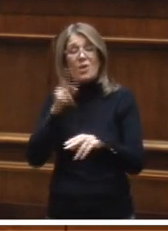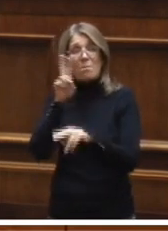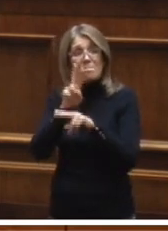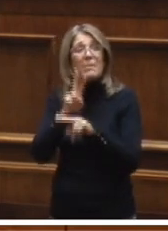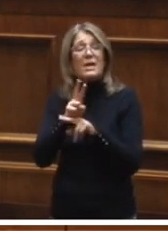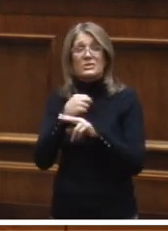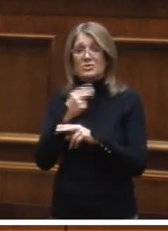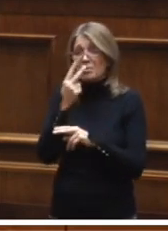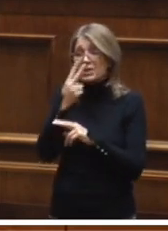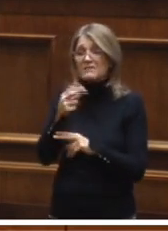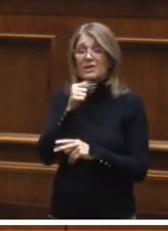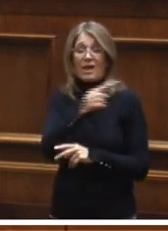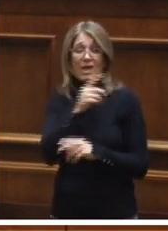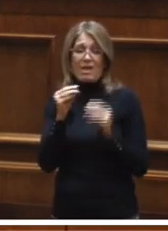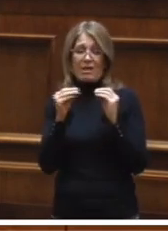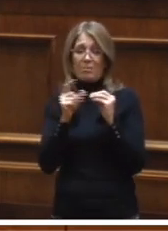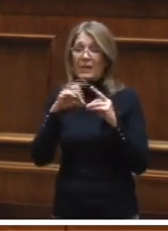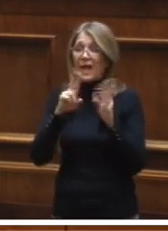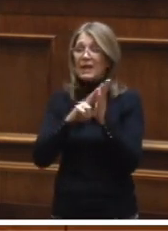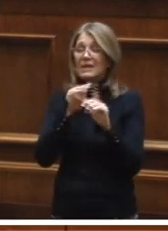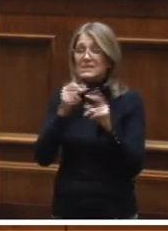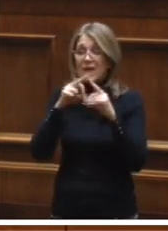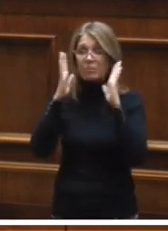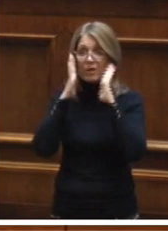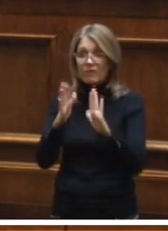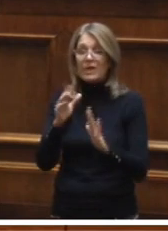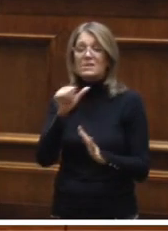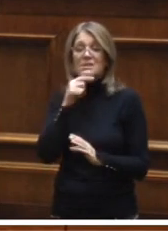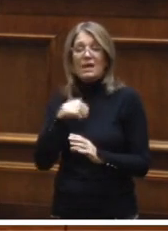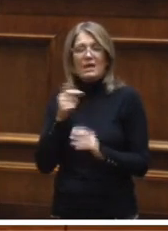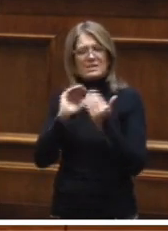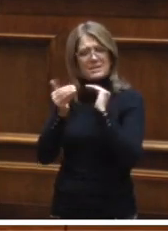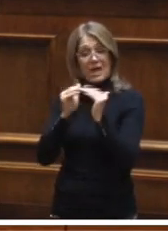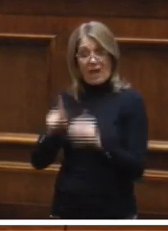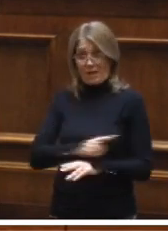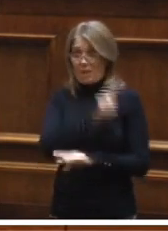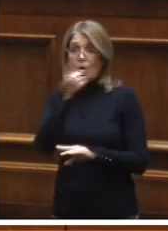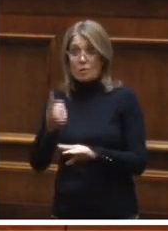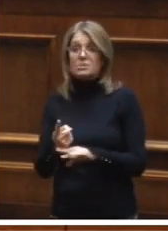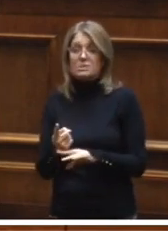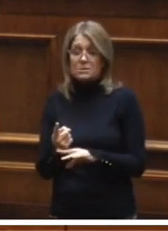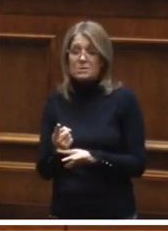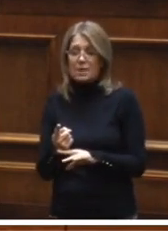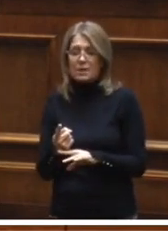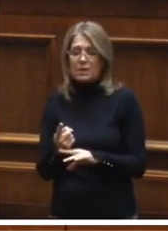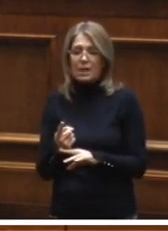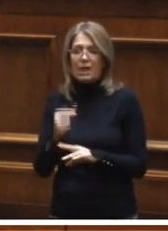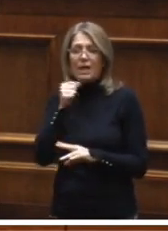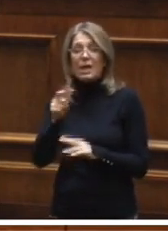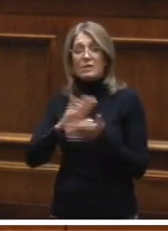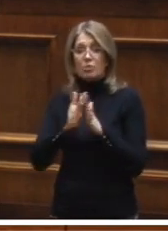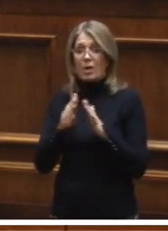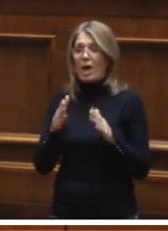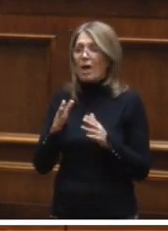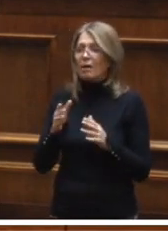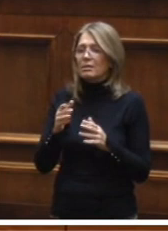i Brankica i Poverenica. Znam iz svoje dosadašnje saradnje da je i supruga predsednika